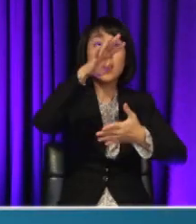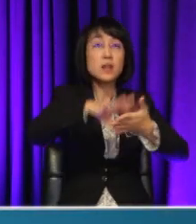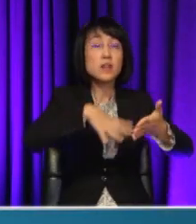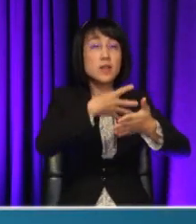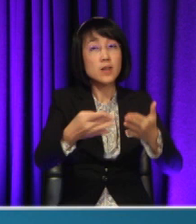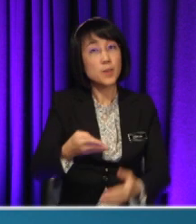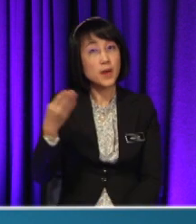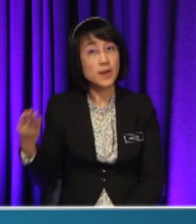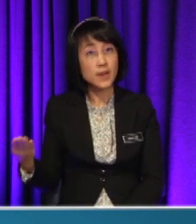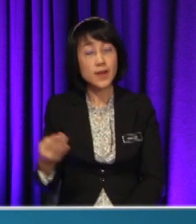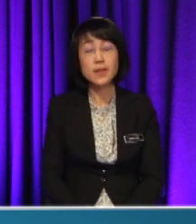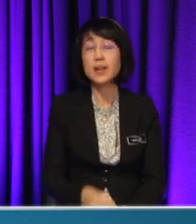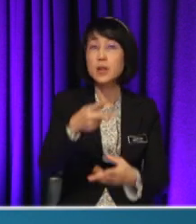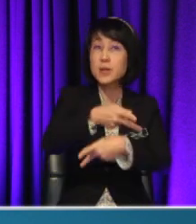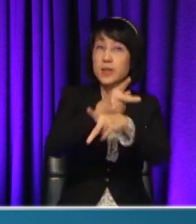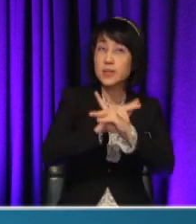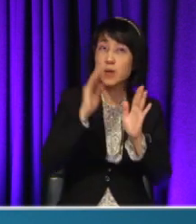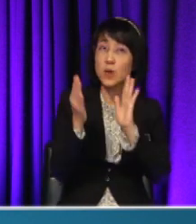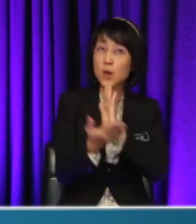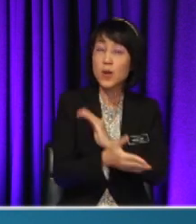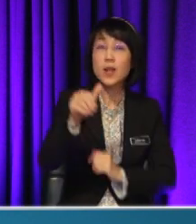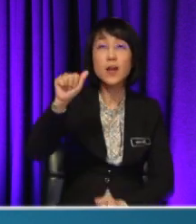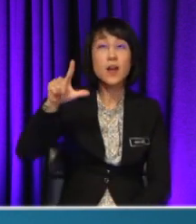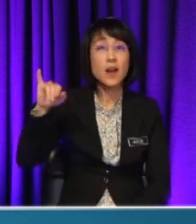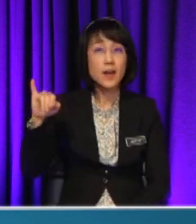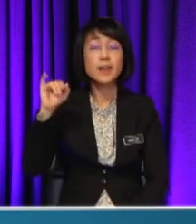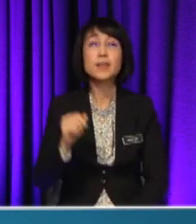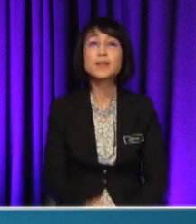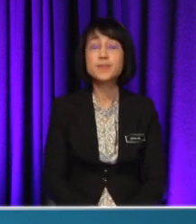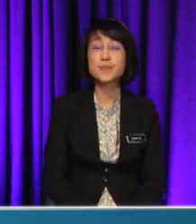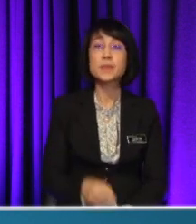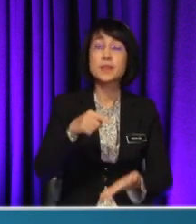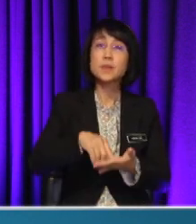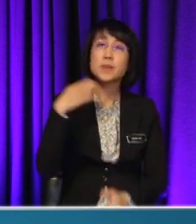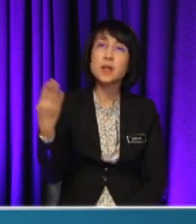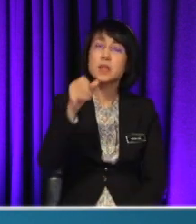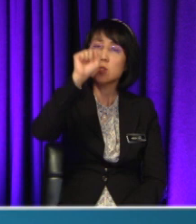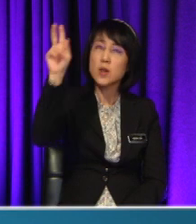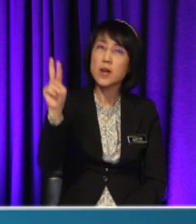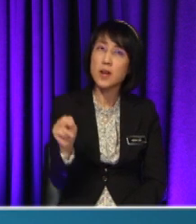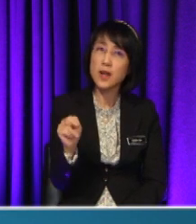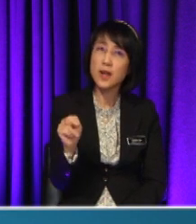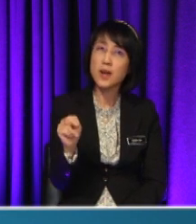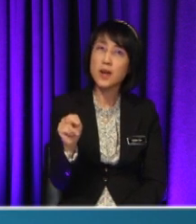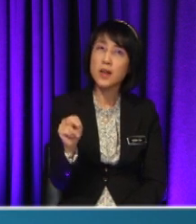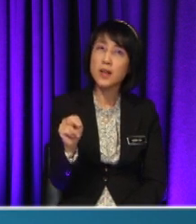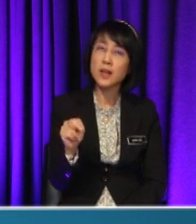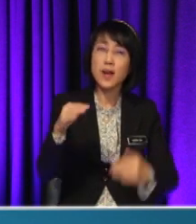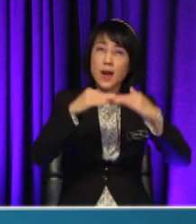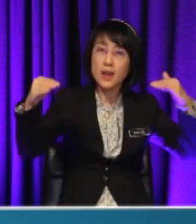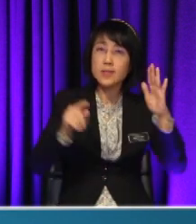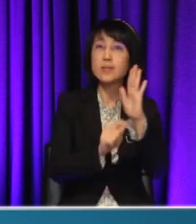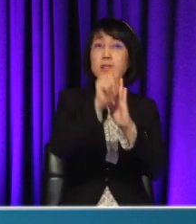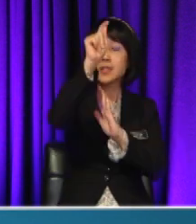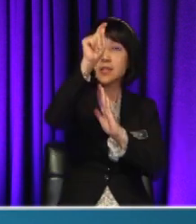barang yang dipinjam oleh Ali ini biasa soalnya Aras tinggi ya